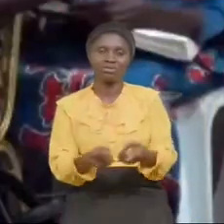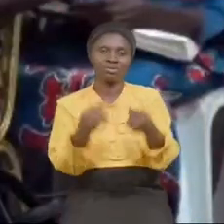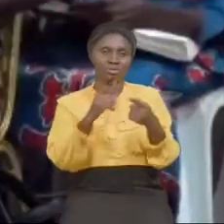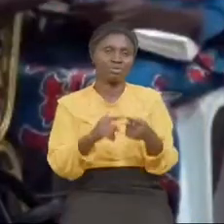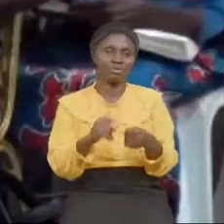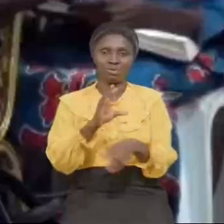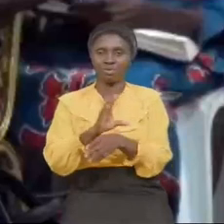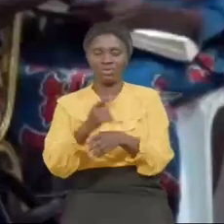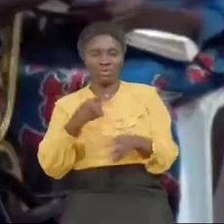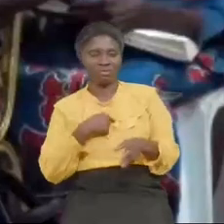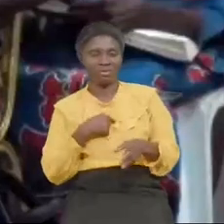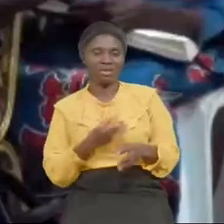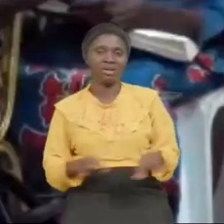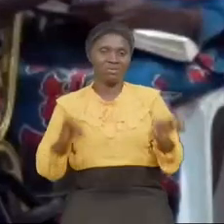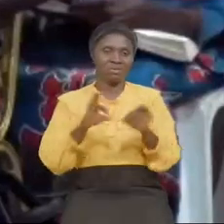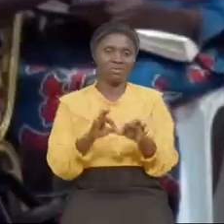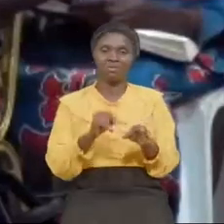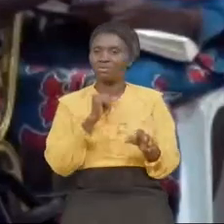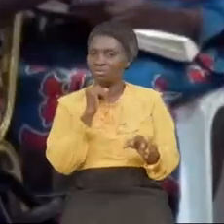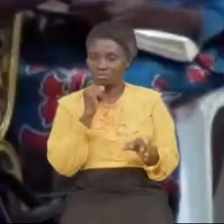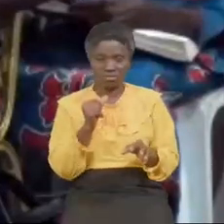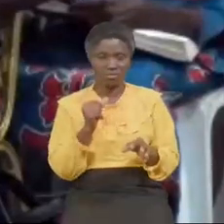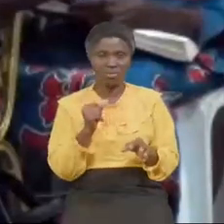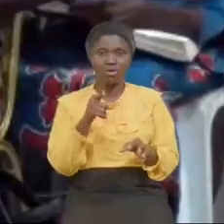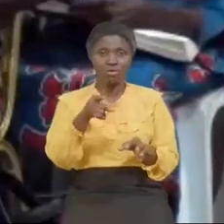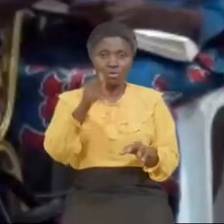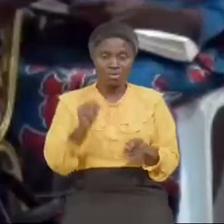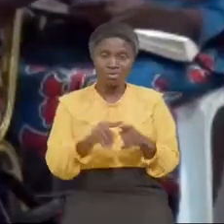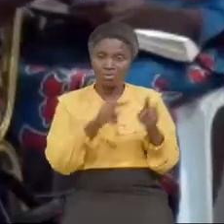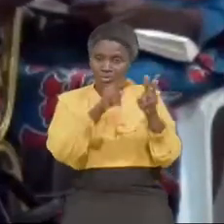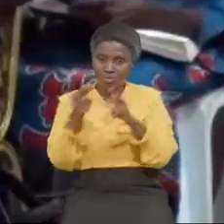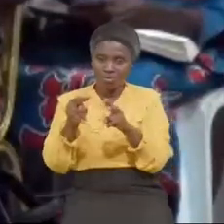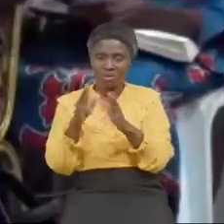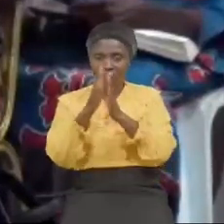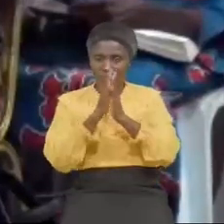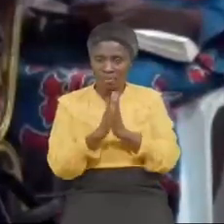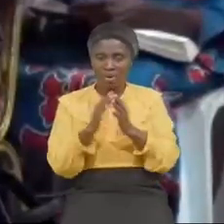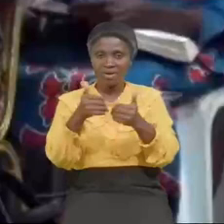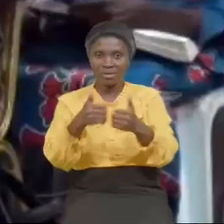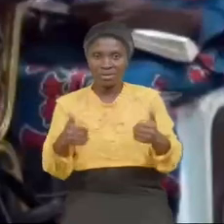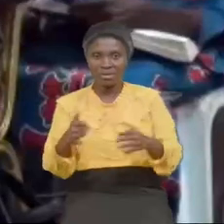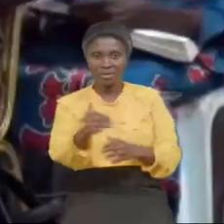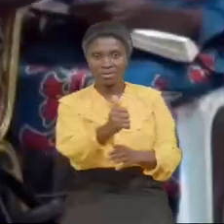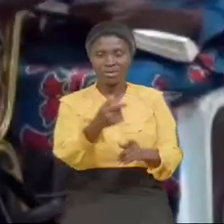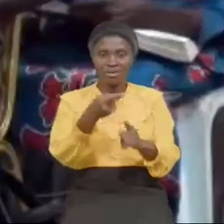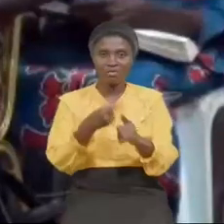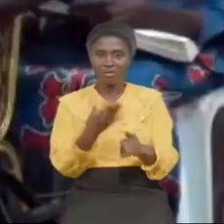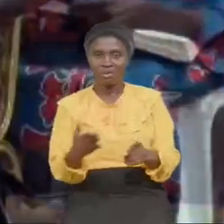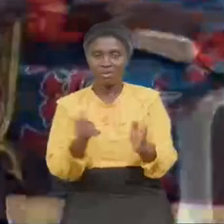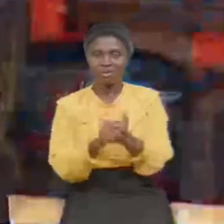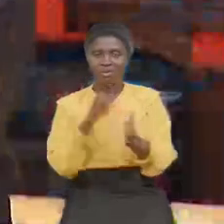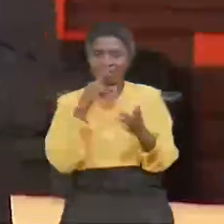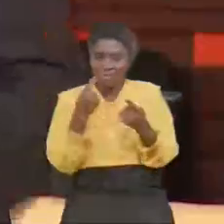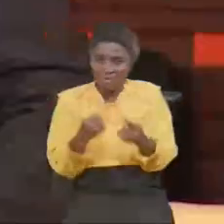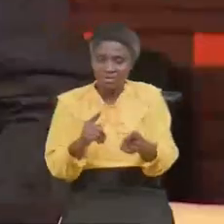devez veiller, vous devez prier, vous devez vous séparer des choses qui essaient de vous ramener en